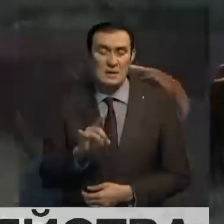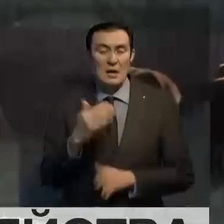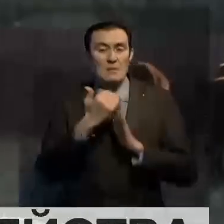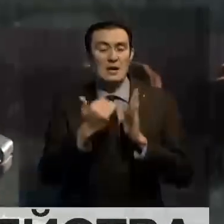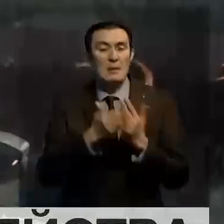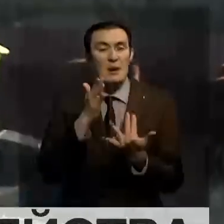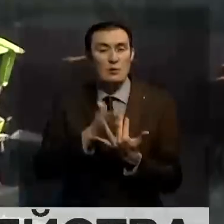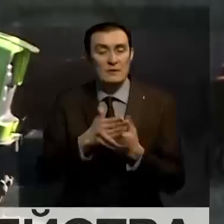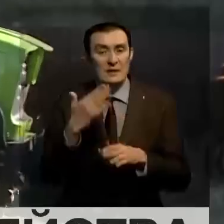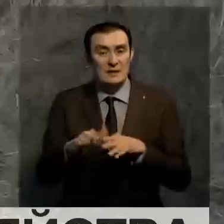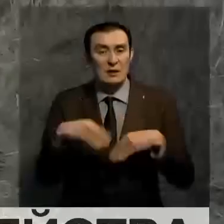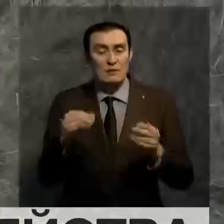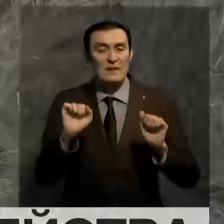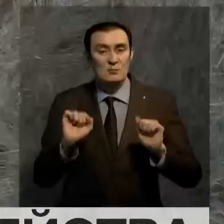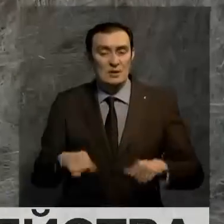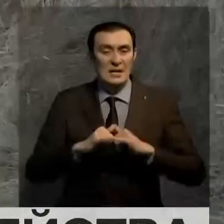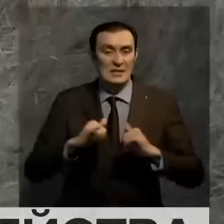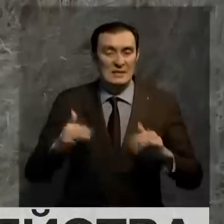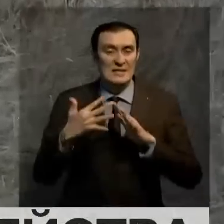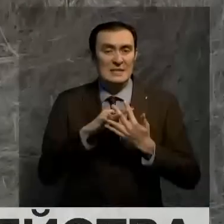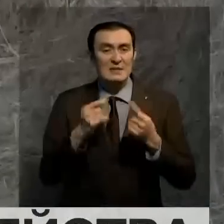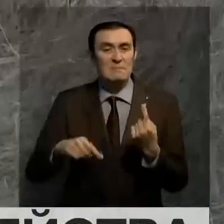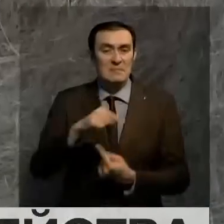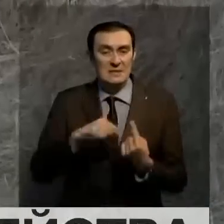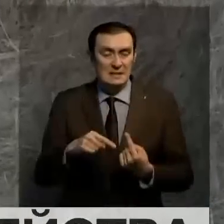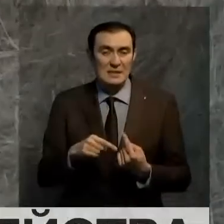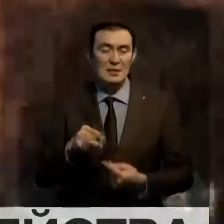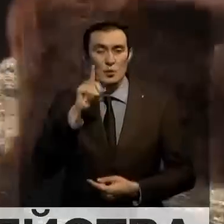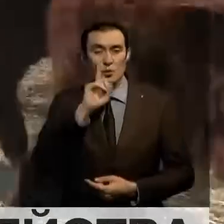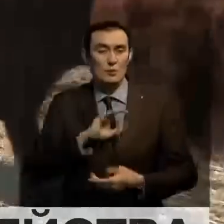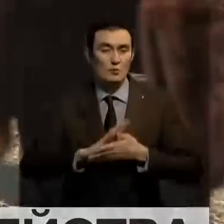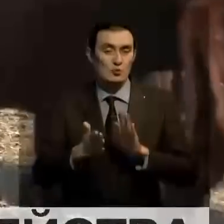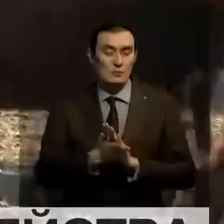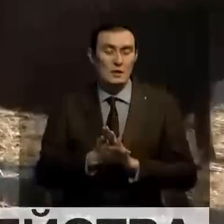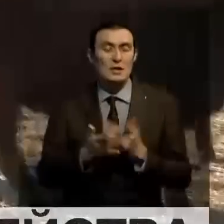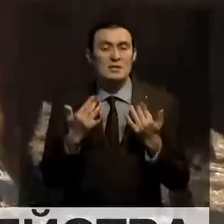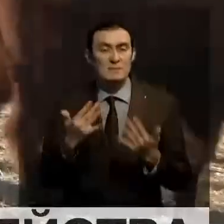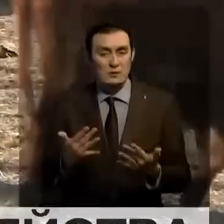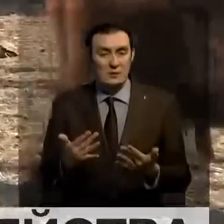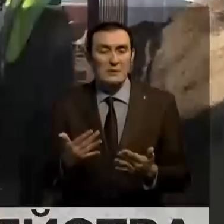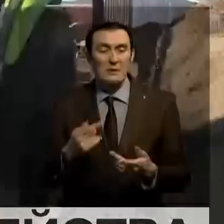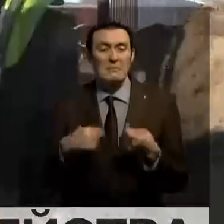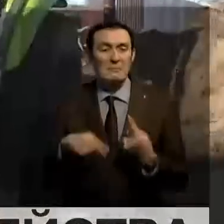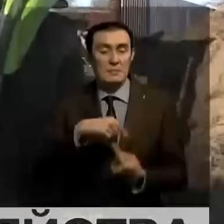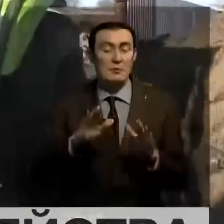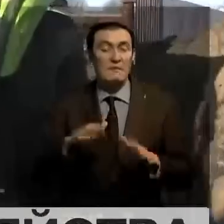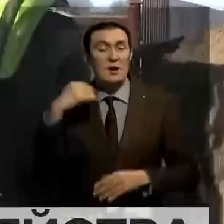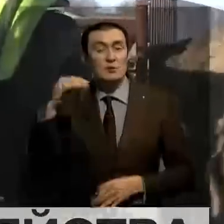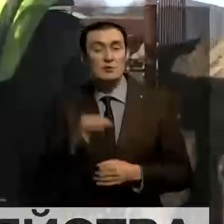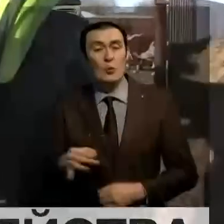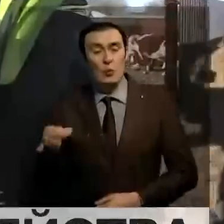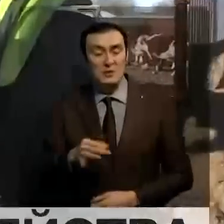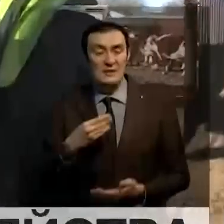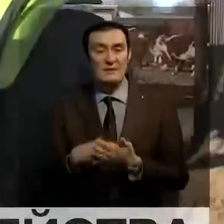льготного кредитования дает возможности для развития сельского бизнеса и благодаря удобным условиям пользуется спросом среди предпринимателей. Только в Актюбинской